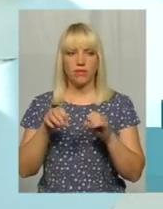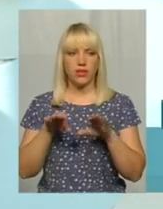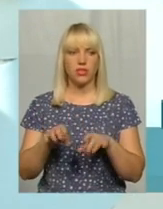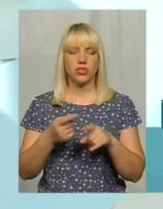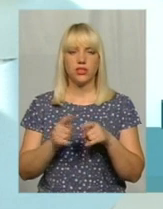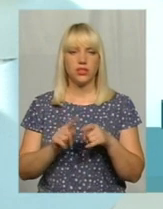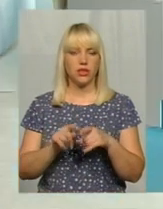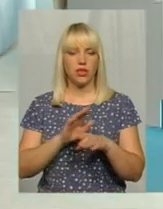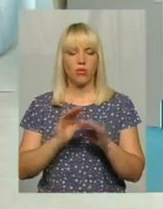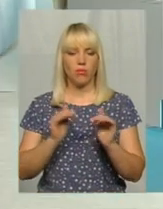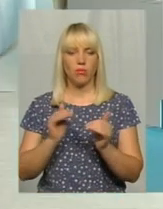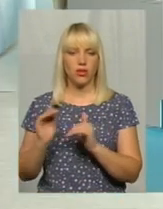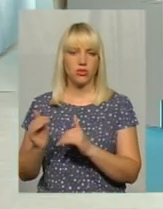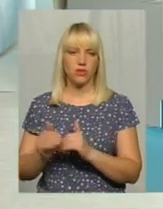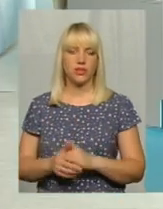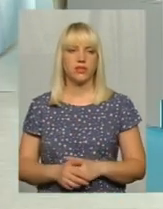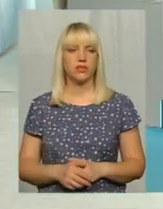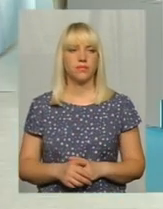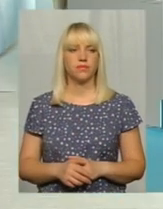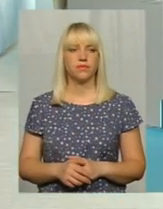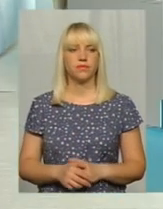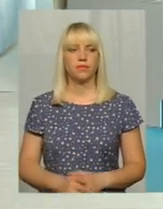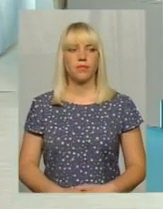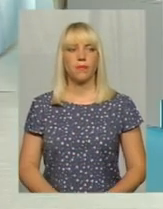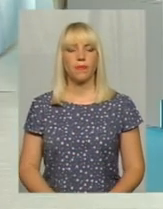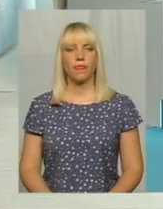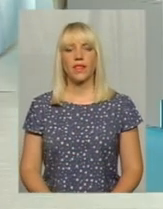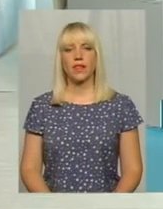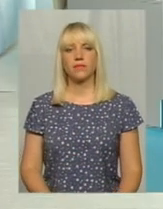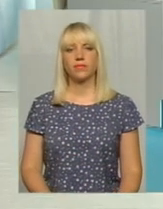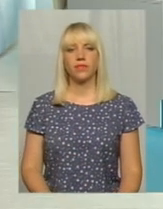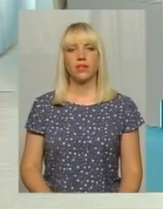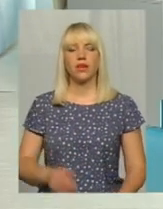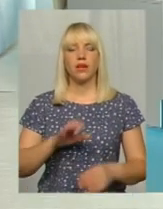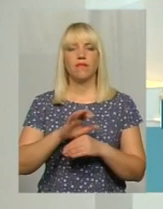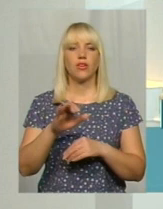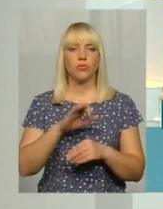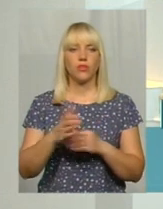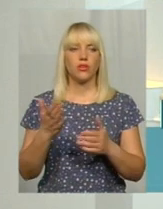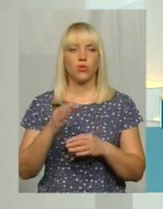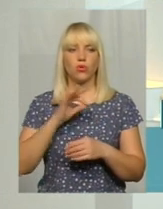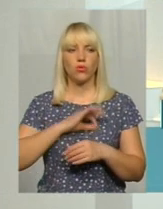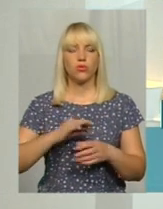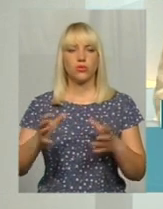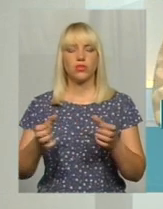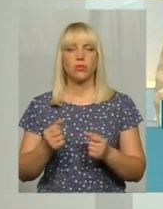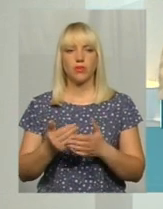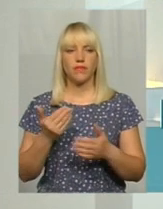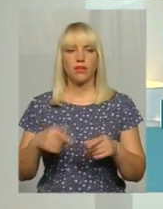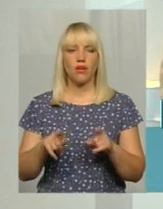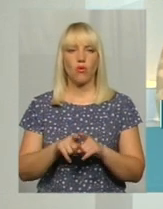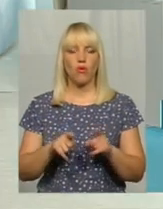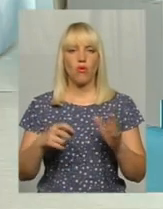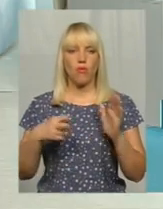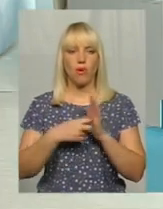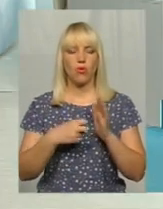обмежувати лише в рамках наших локальних виробництв. От виробники яку користь отримують від такого маркування, від